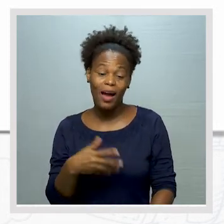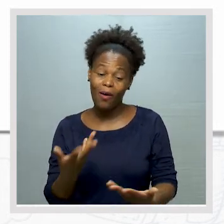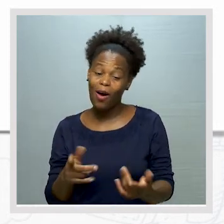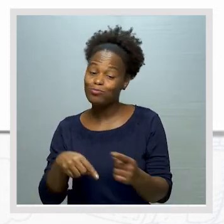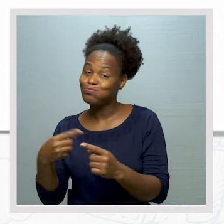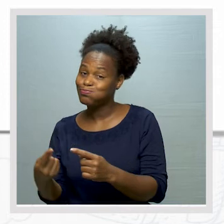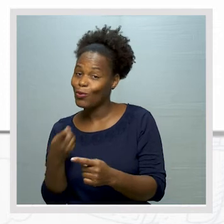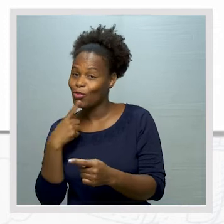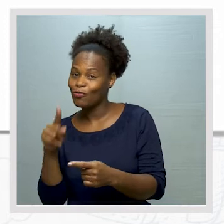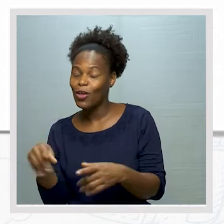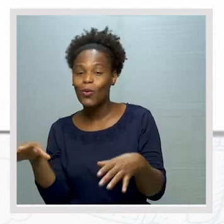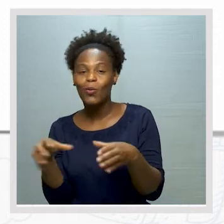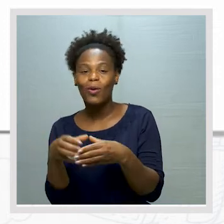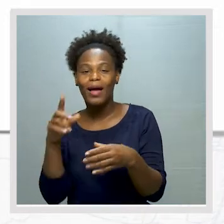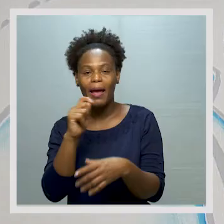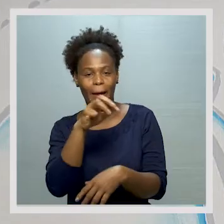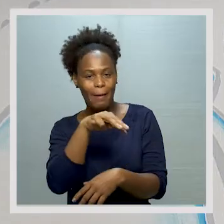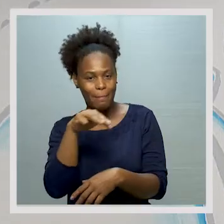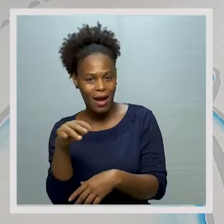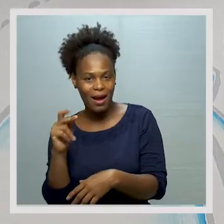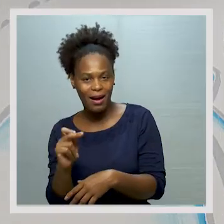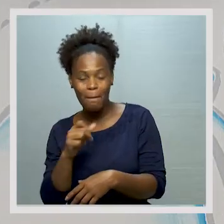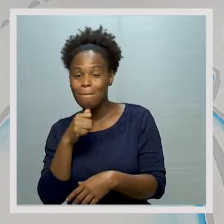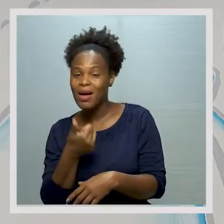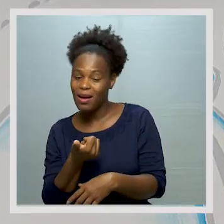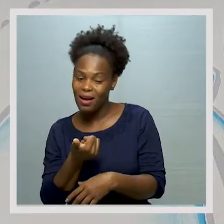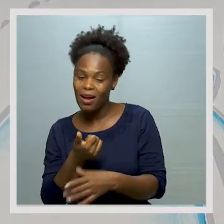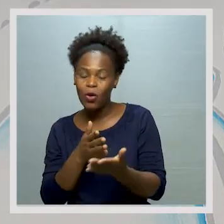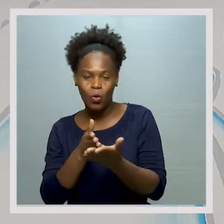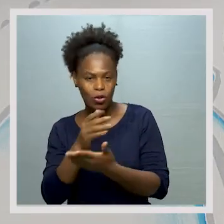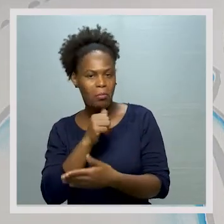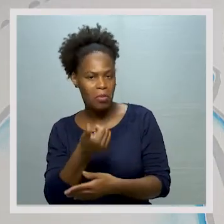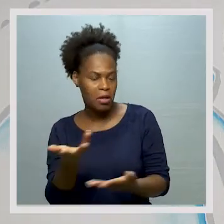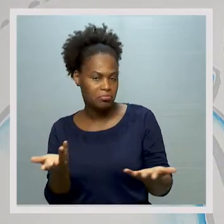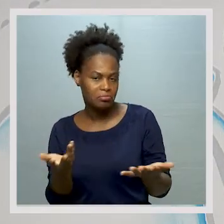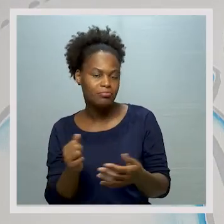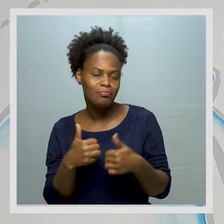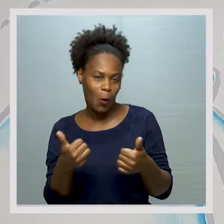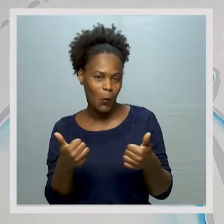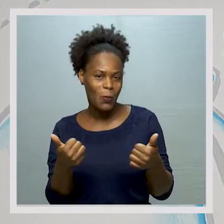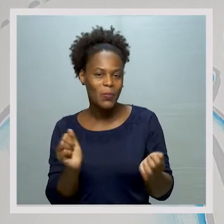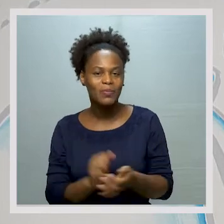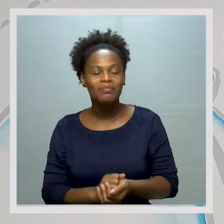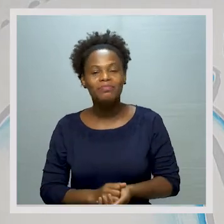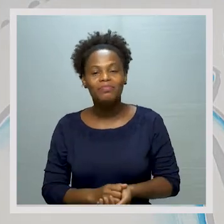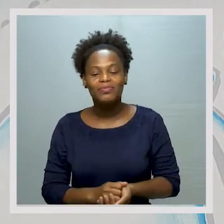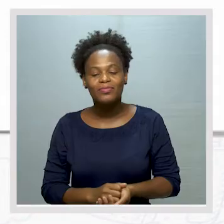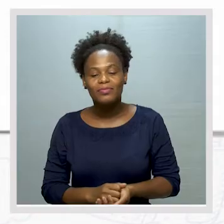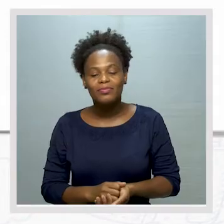encore, l'équipe d'Emma perd. Elle continue en perte. Très bien. Et en